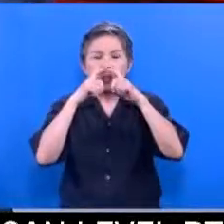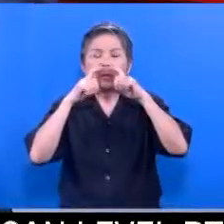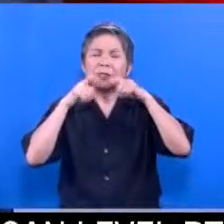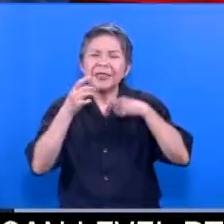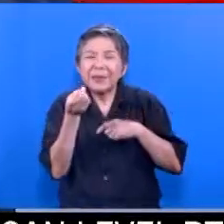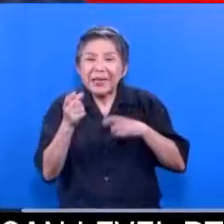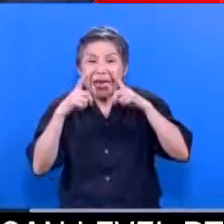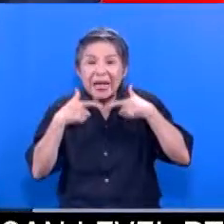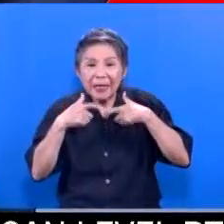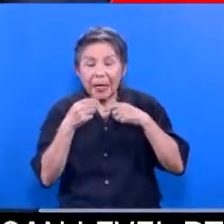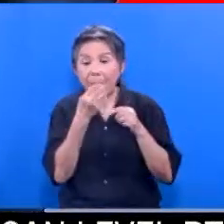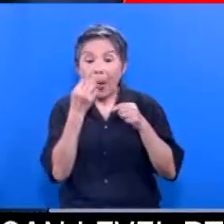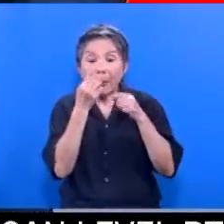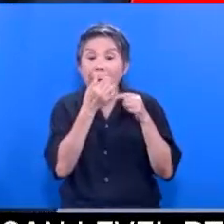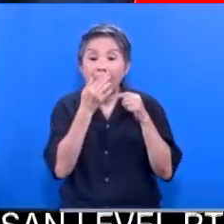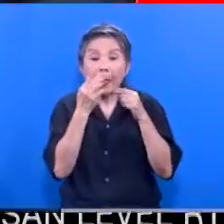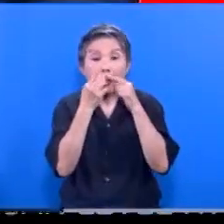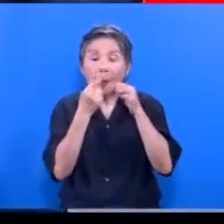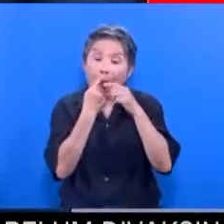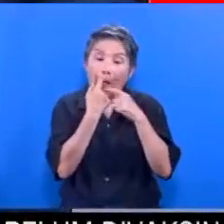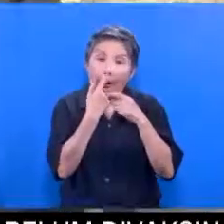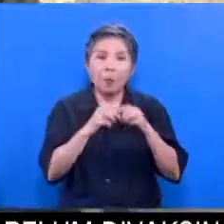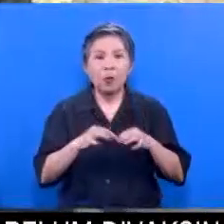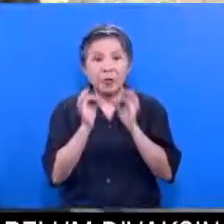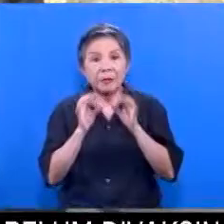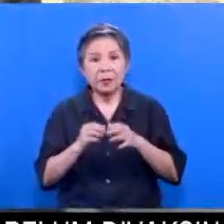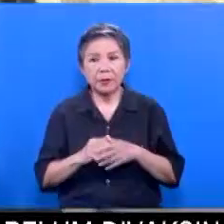karena ingin membersihkan kotoran yang menempel di hidungnya.